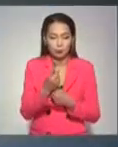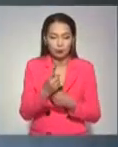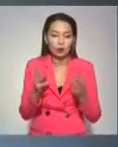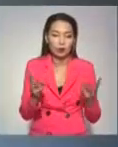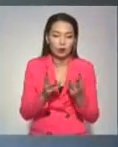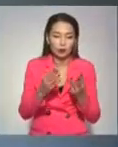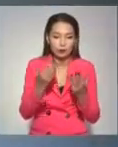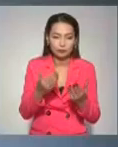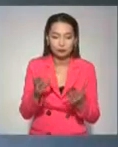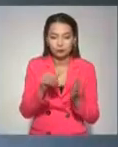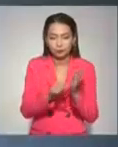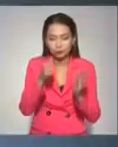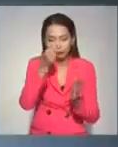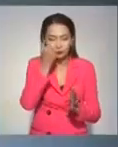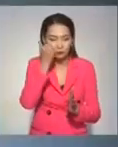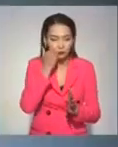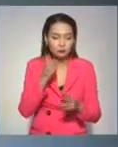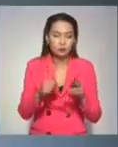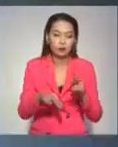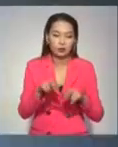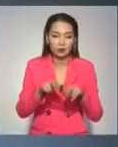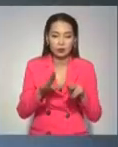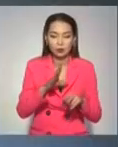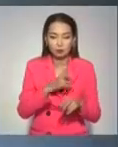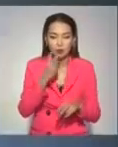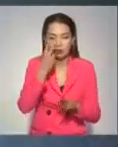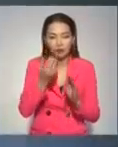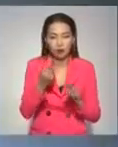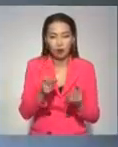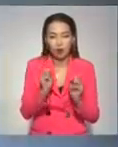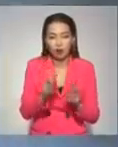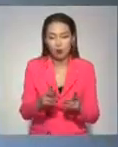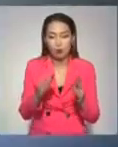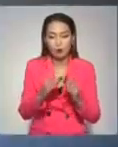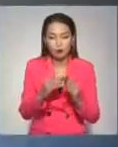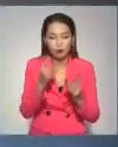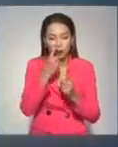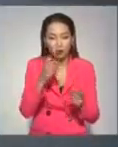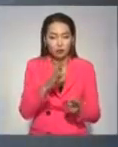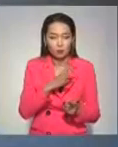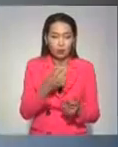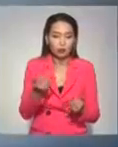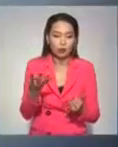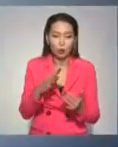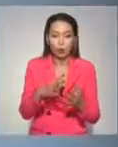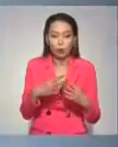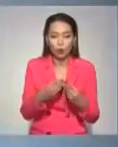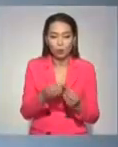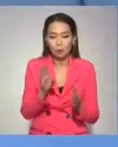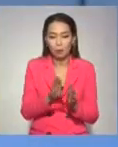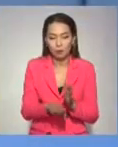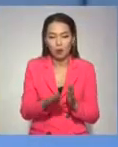тұрғын үй 60 жылдары салынған, 2 жыл бұрын апатты жағдайда деп таңылған екен. Өрттің салдарына енді 4 отбасы қазір баспанасыз